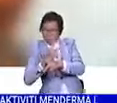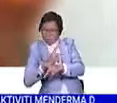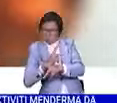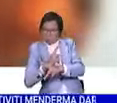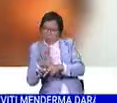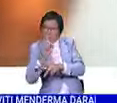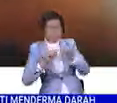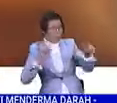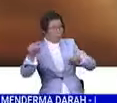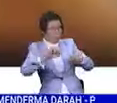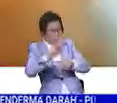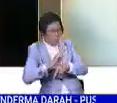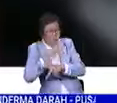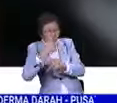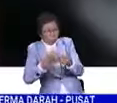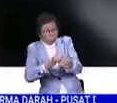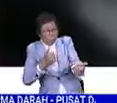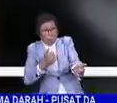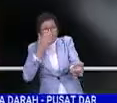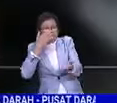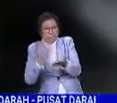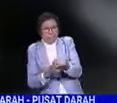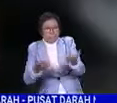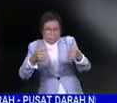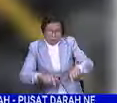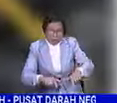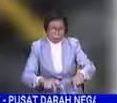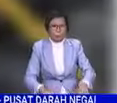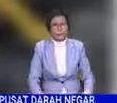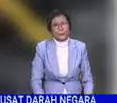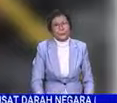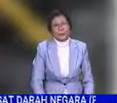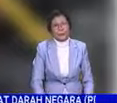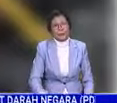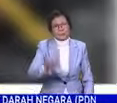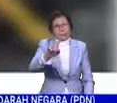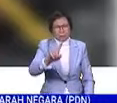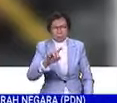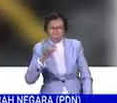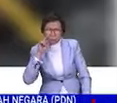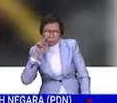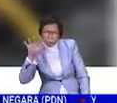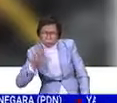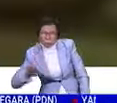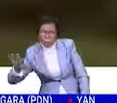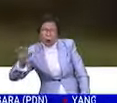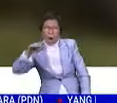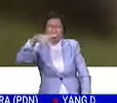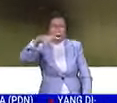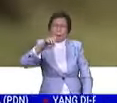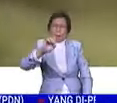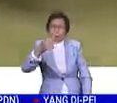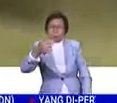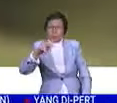di mana-mana sahaja untuk mengelak hal tidak diingini berlaku. Satu kelibat dipercayai pocong